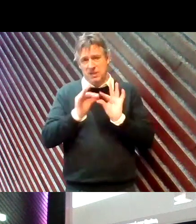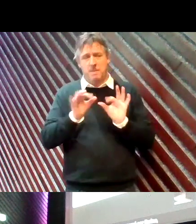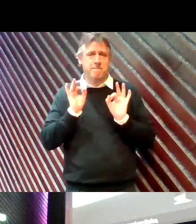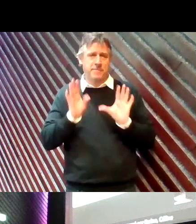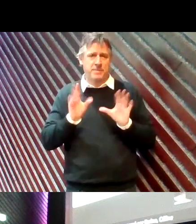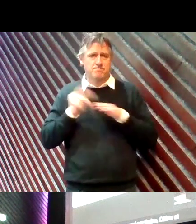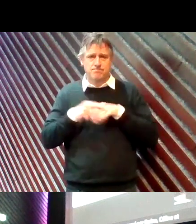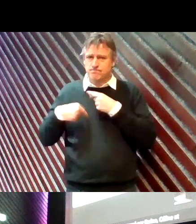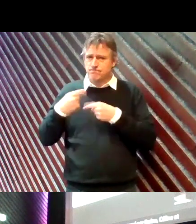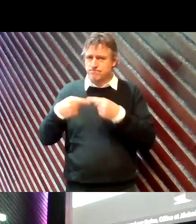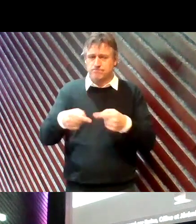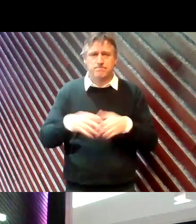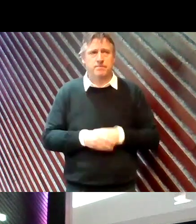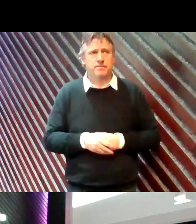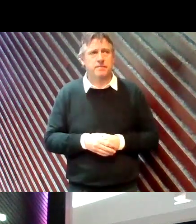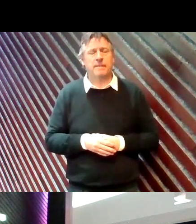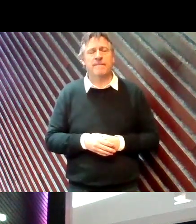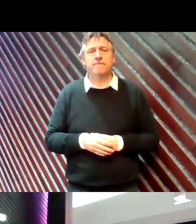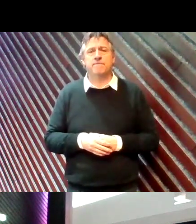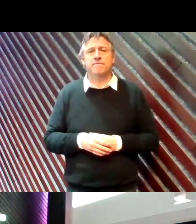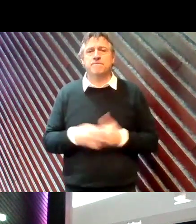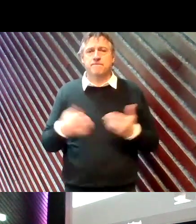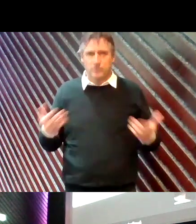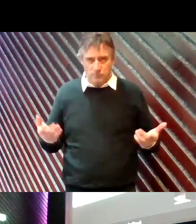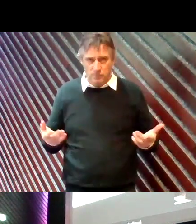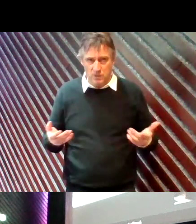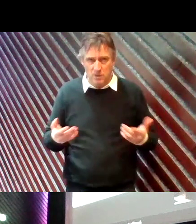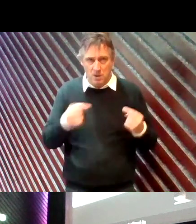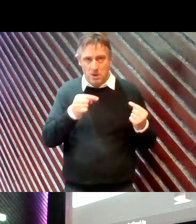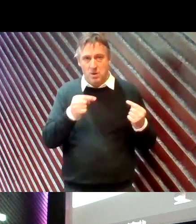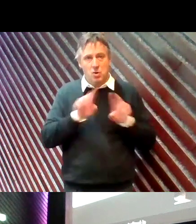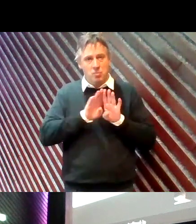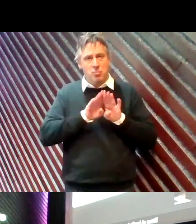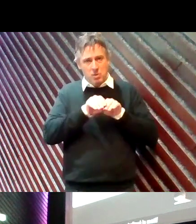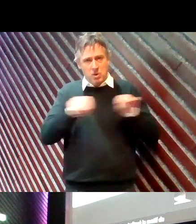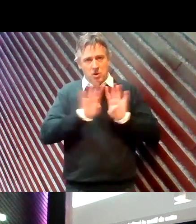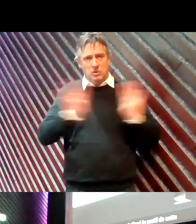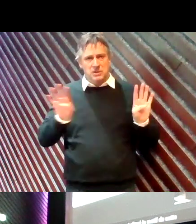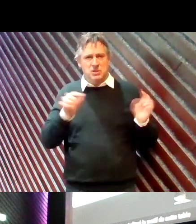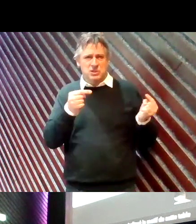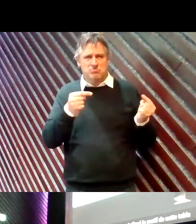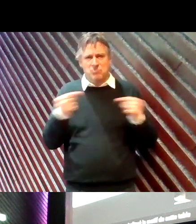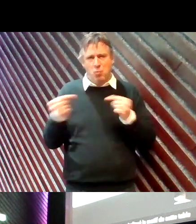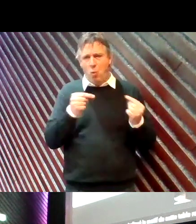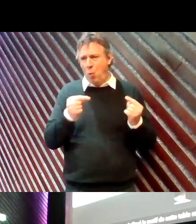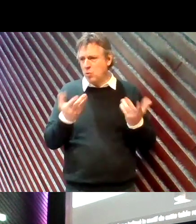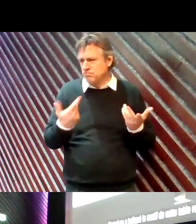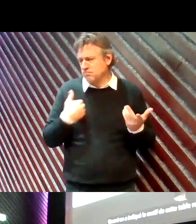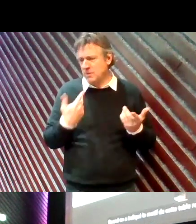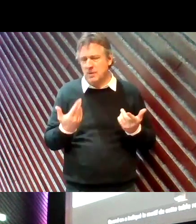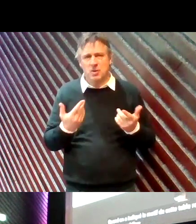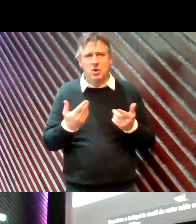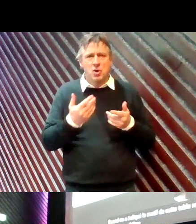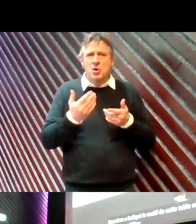Alors, quand on a indiqué les motifs de cette table ronde, comment mobiliser le citoyen salarié ou le manager